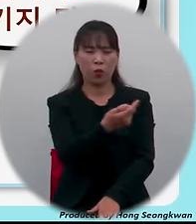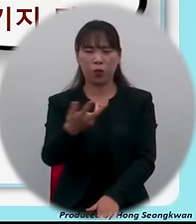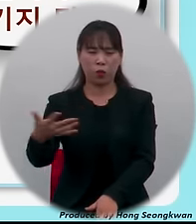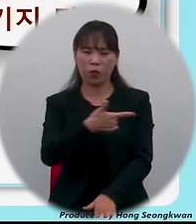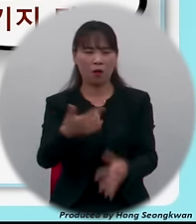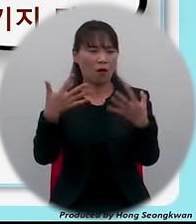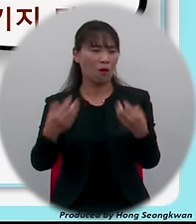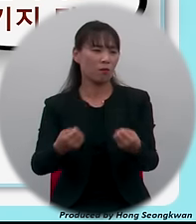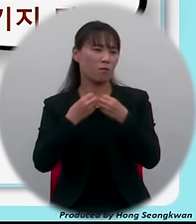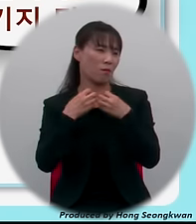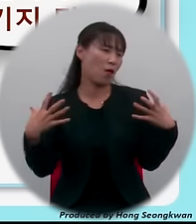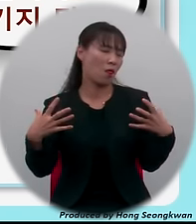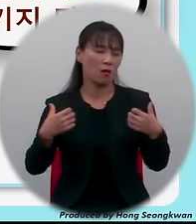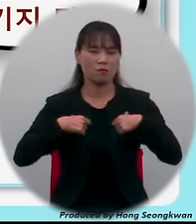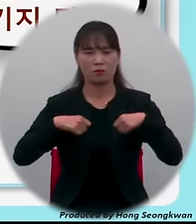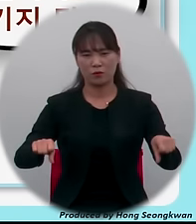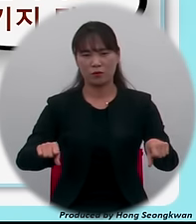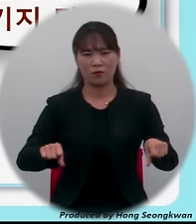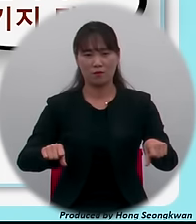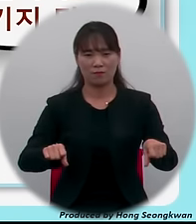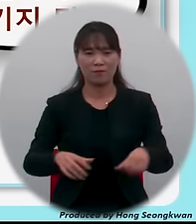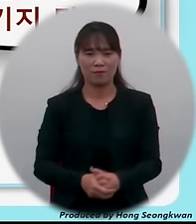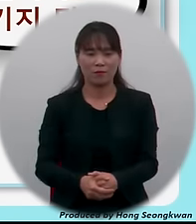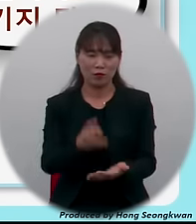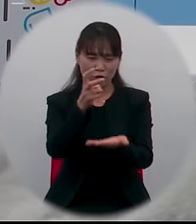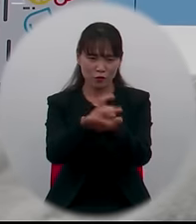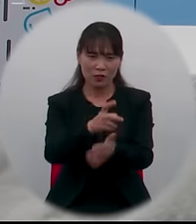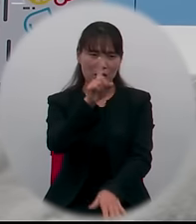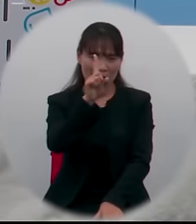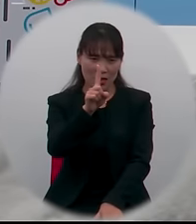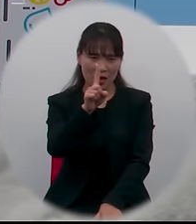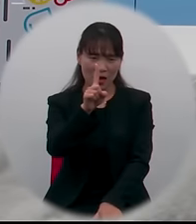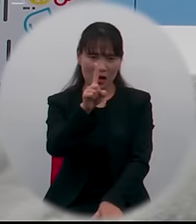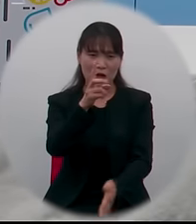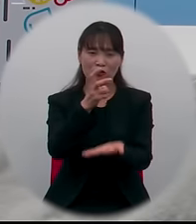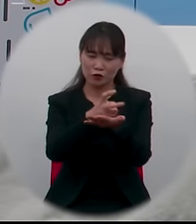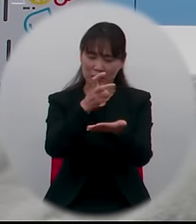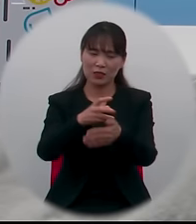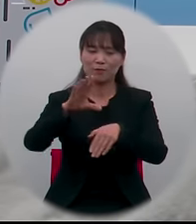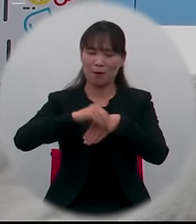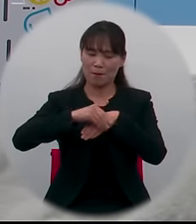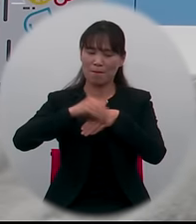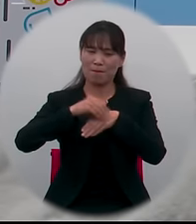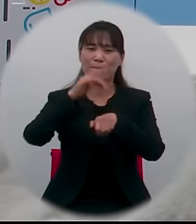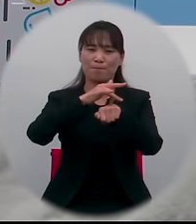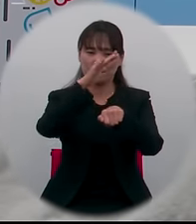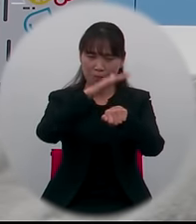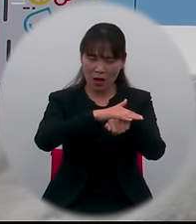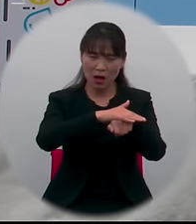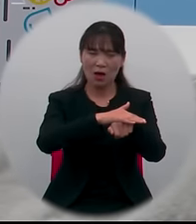걸려서 결국은 빠르게 포기할 수밖에 없어요 규칙은 하나의 그 규칙이 습관화가 되고 난